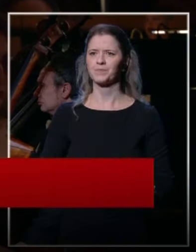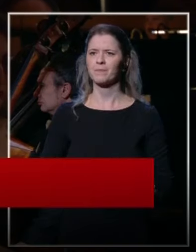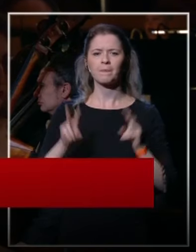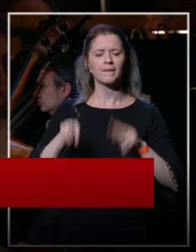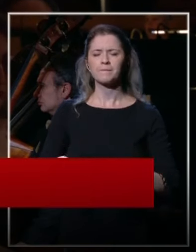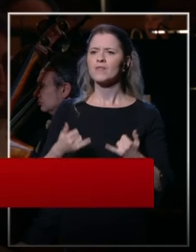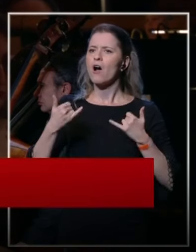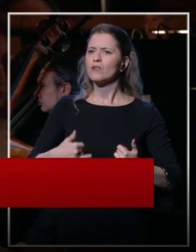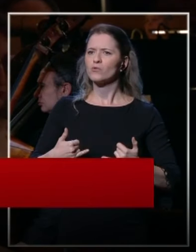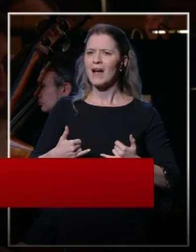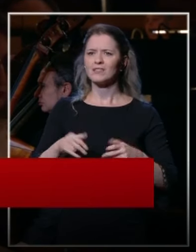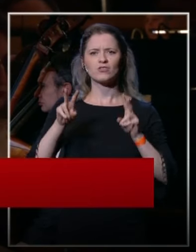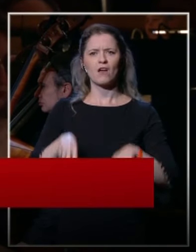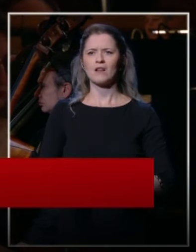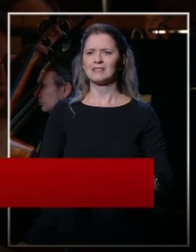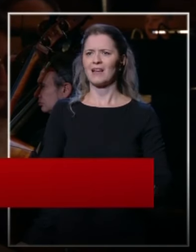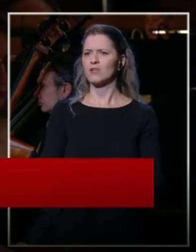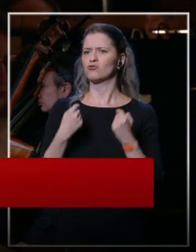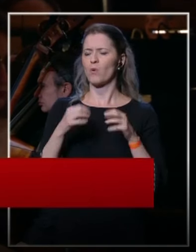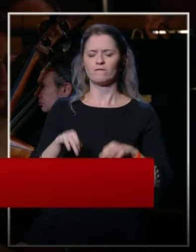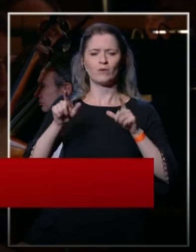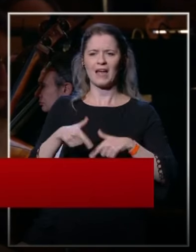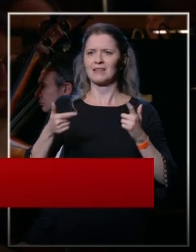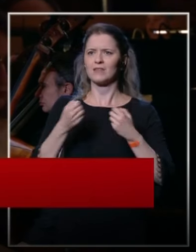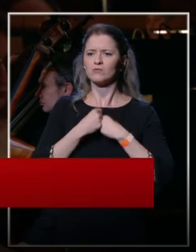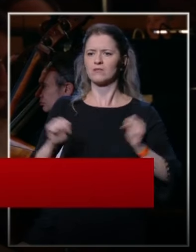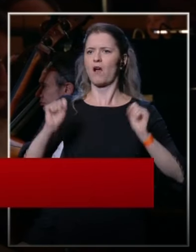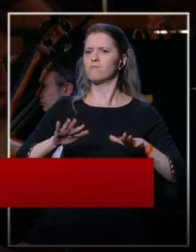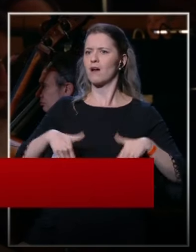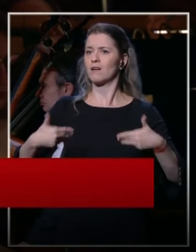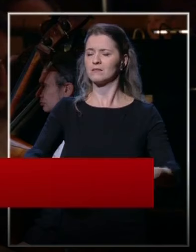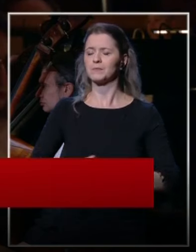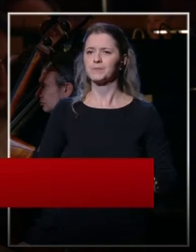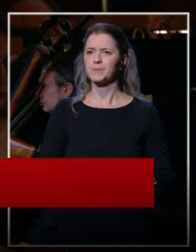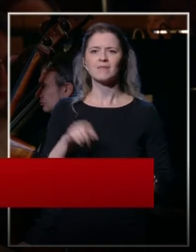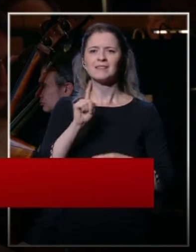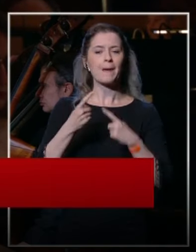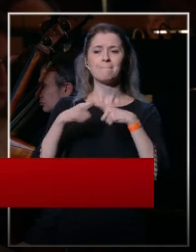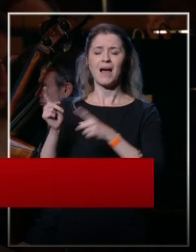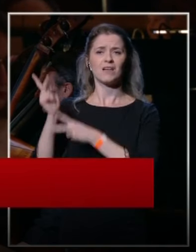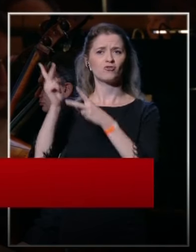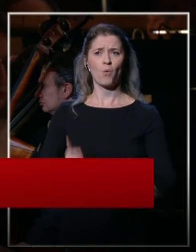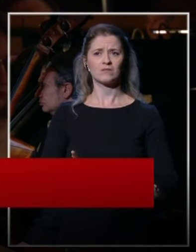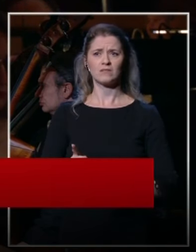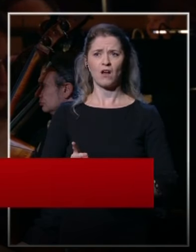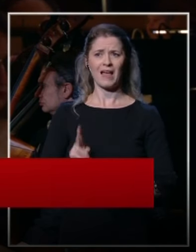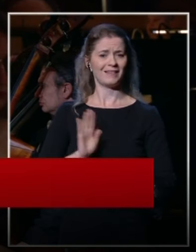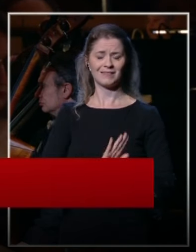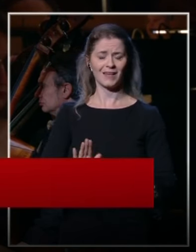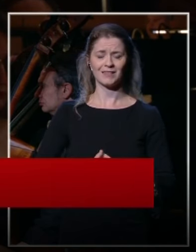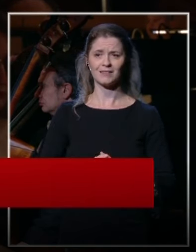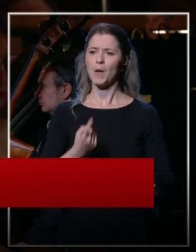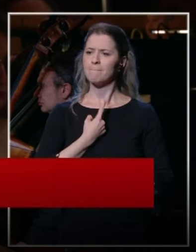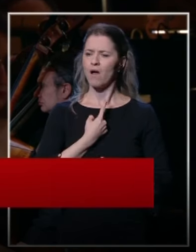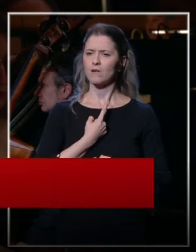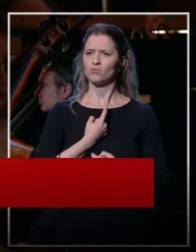realitástól függetlenül váltak szabaddá. Nem más hozta el ezt számukra, maguk